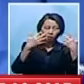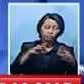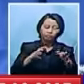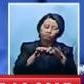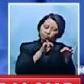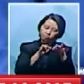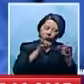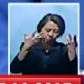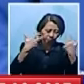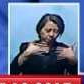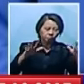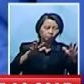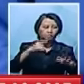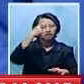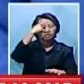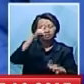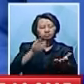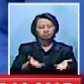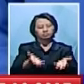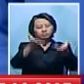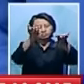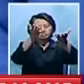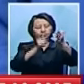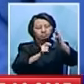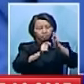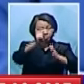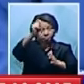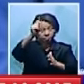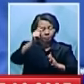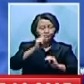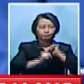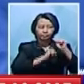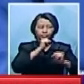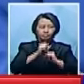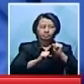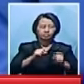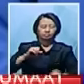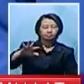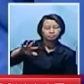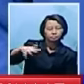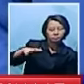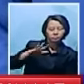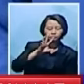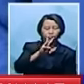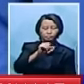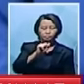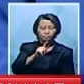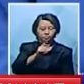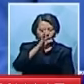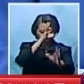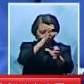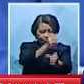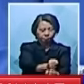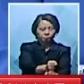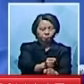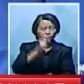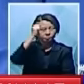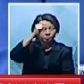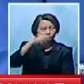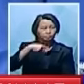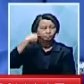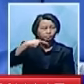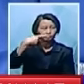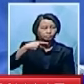menjelma bagi menyanjung tinggi sifat walak dan kesetiaan tuan-tuan dan